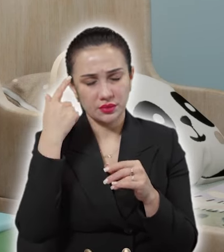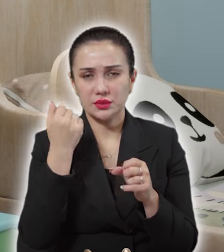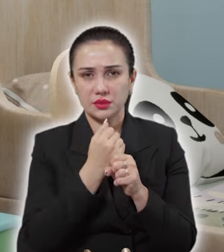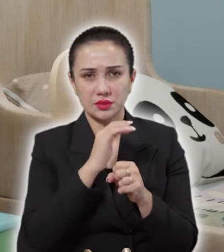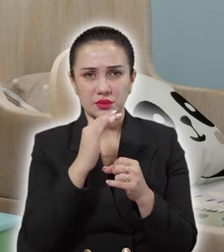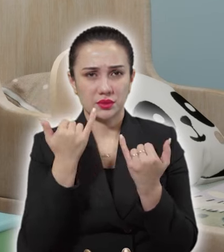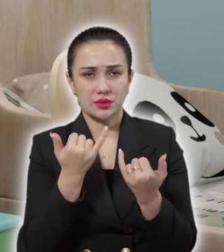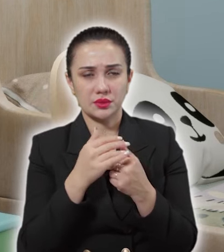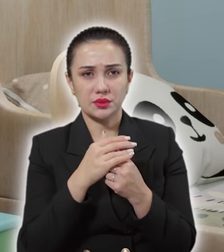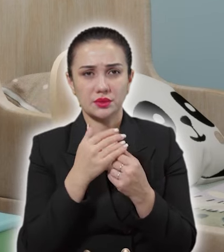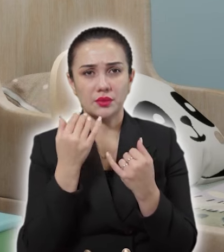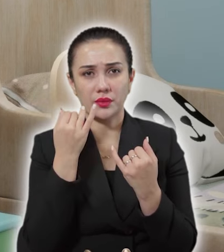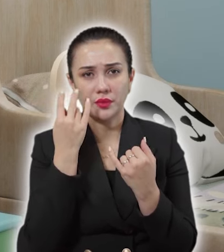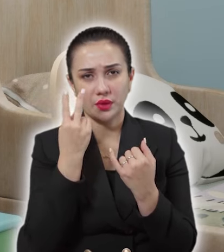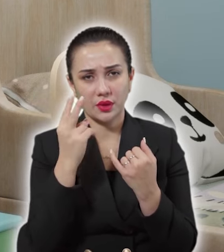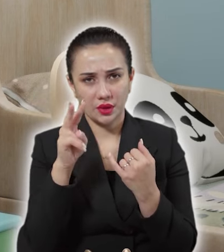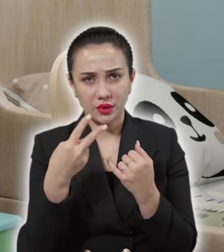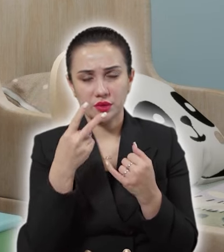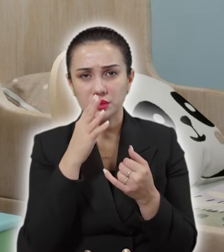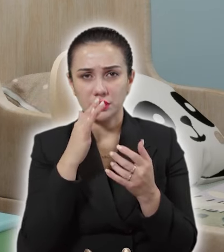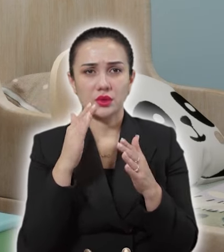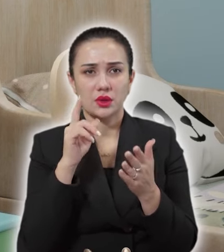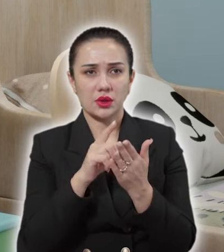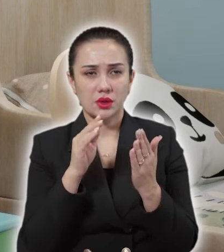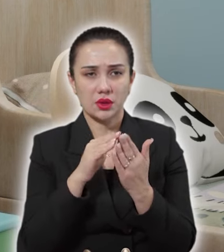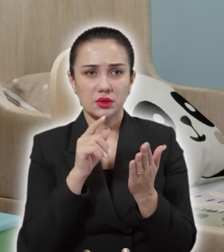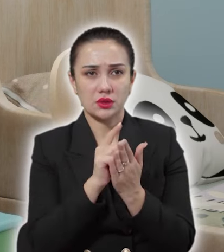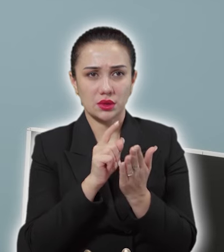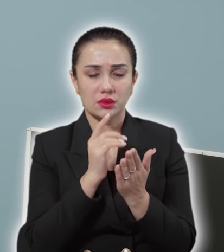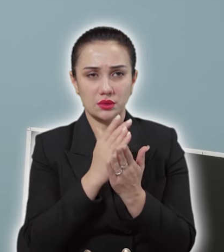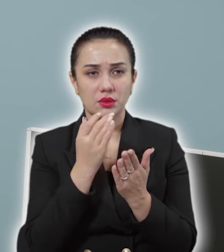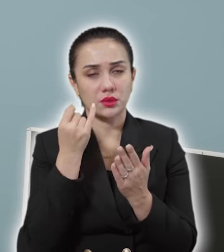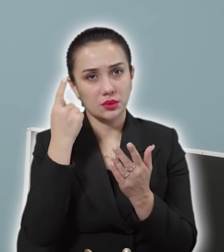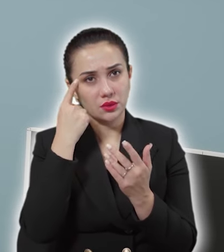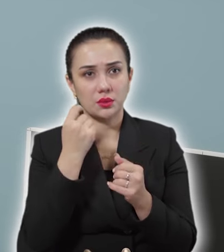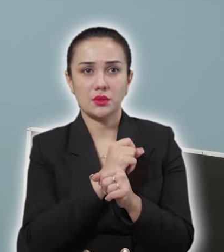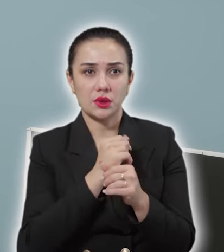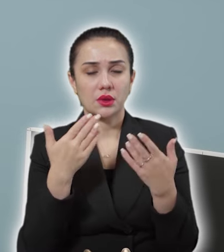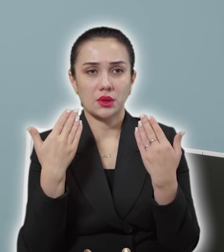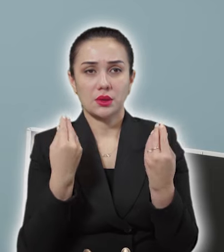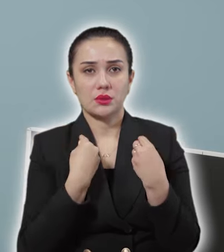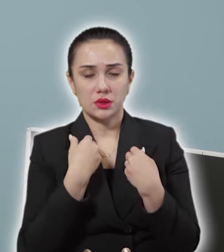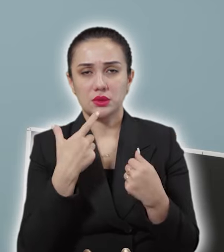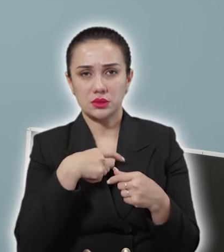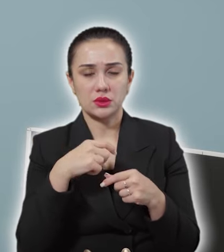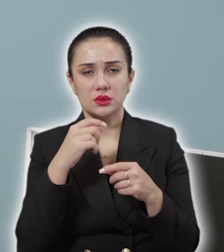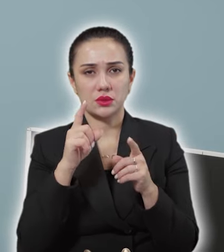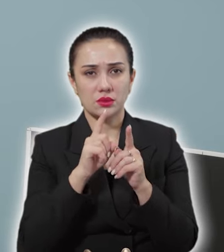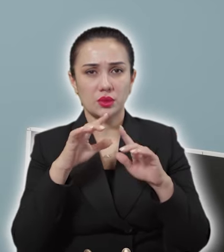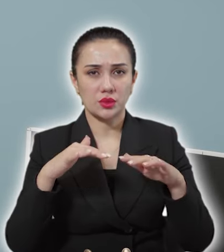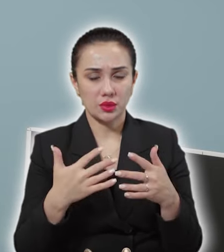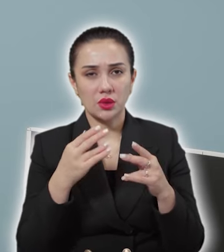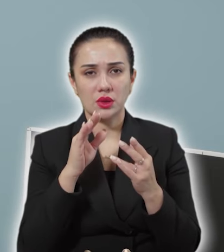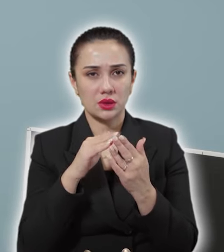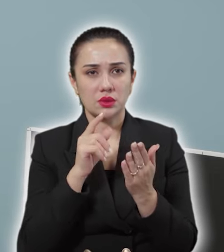Hozir kallamga hech narsa kirmayapti. 2 soatdan beri dars tayyorlab o'tiribman. Unday bo'lsa, sal miyanga dam ber. O'zingni